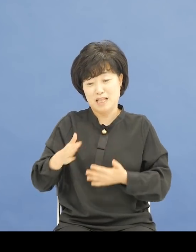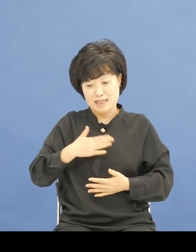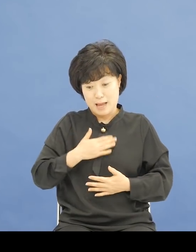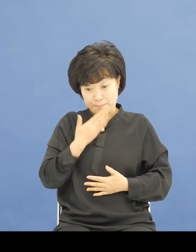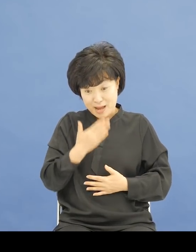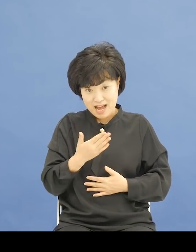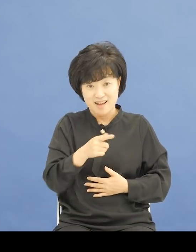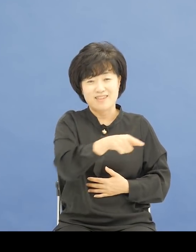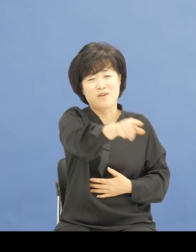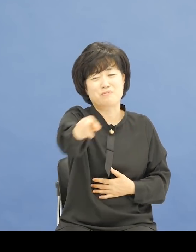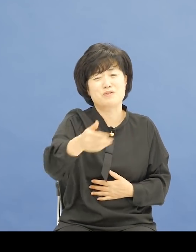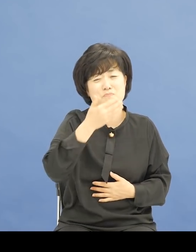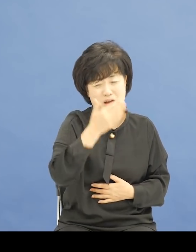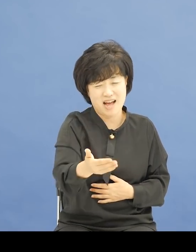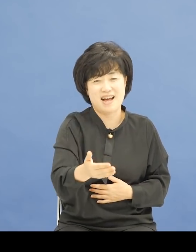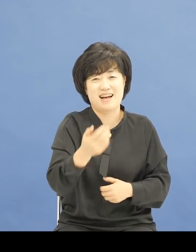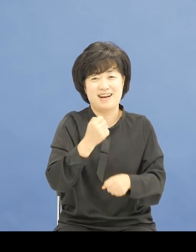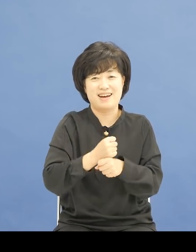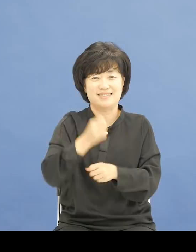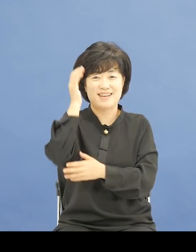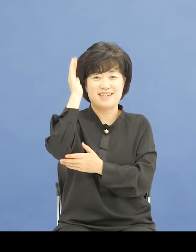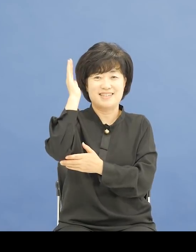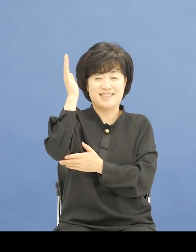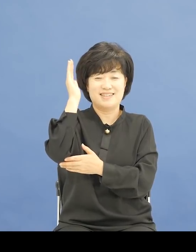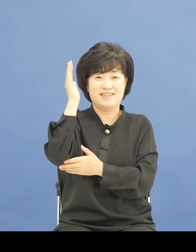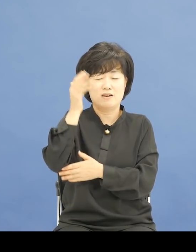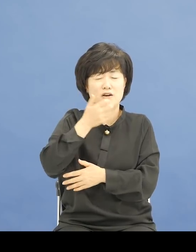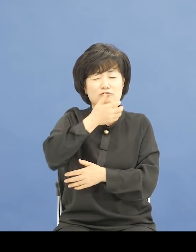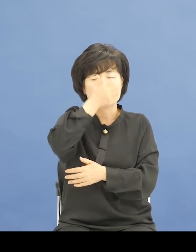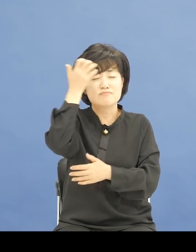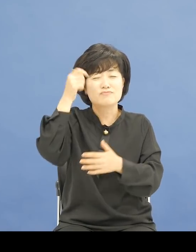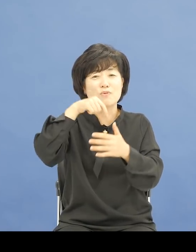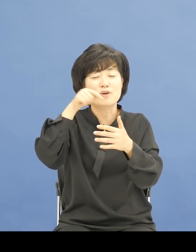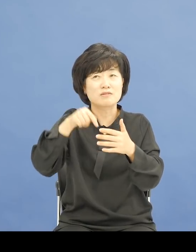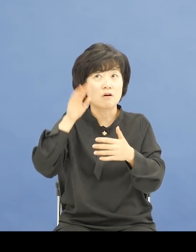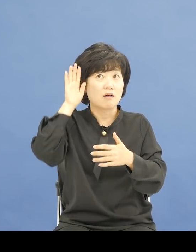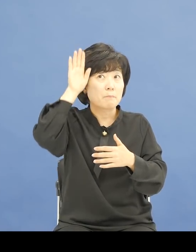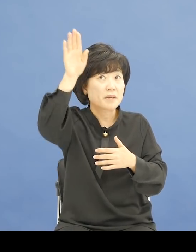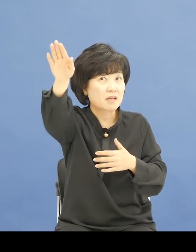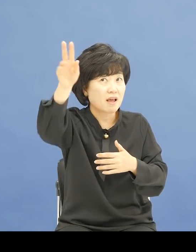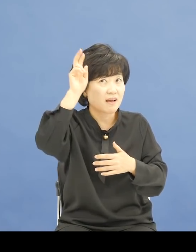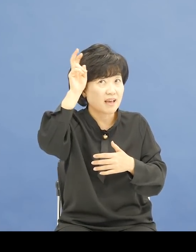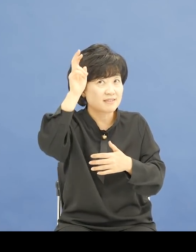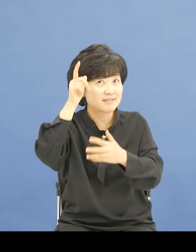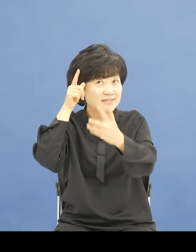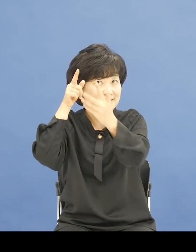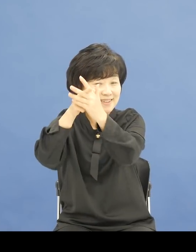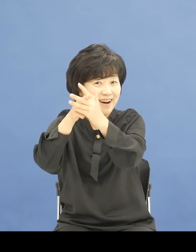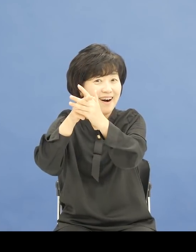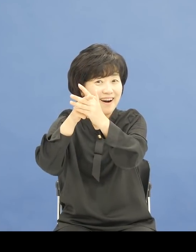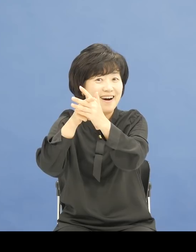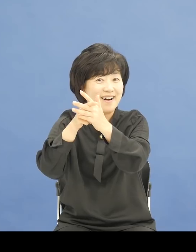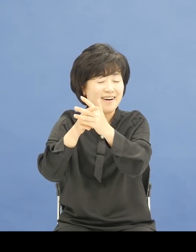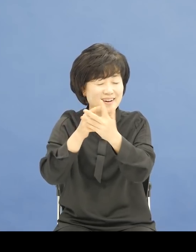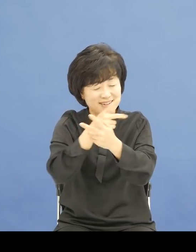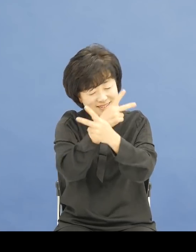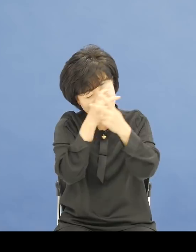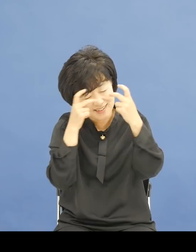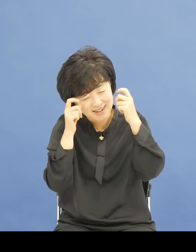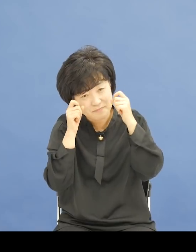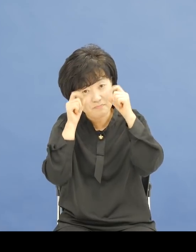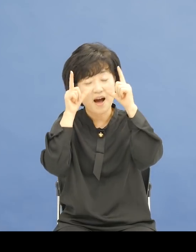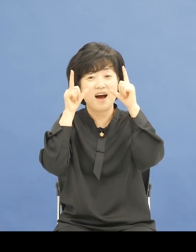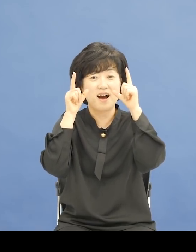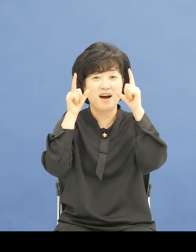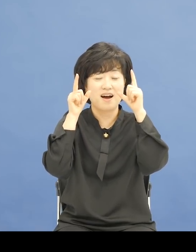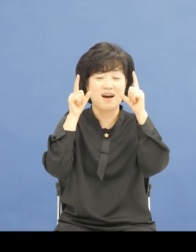되면 여러분도 가능합니다. 그런 말을 하고 있더라고요. 꿈속에서 미래 예지 꿈이네요. 예지 꿈. 아, 자다가 딱